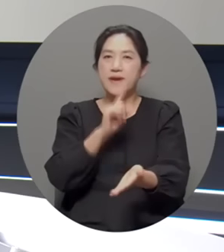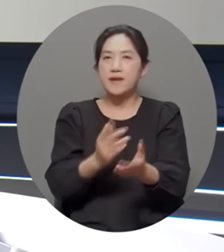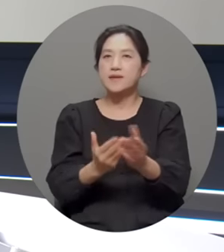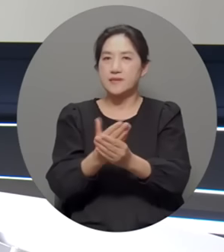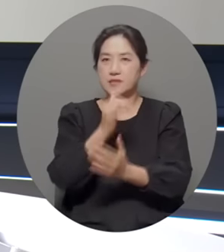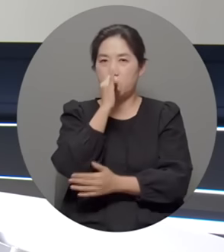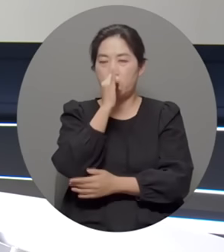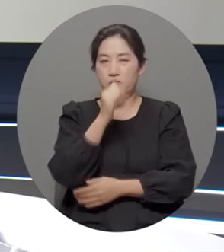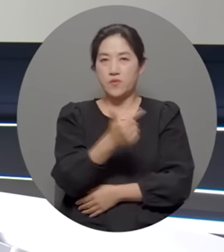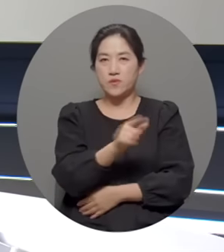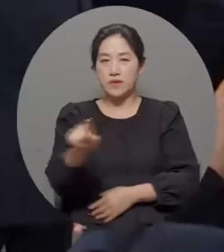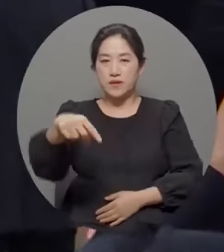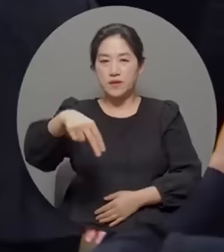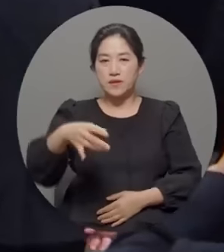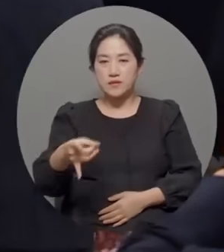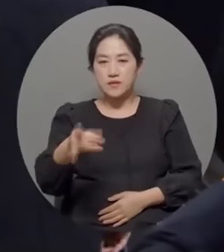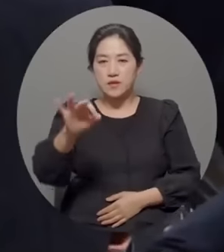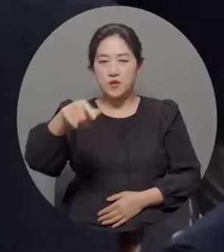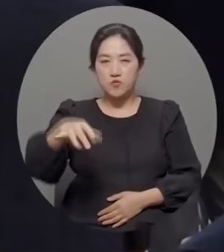기자입니다.